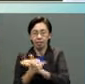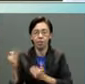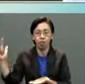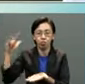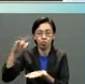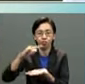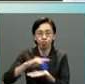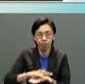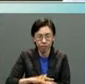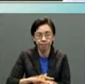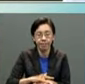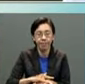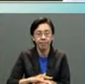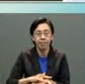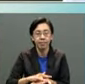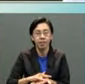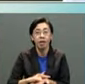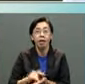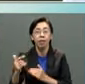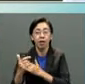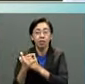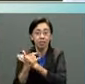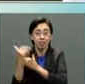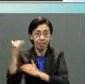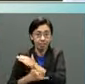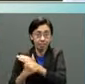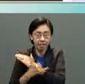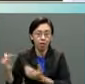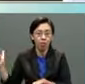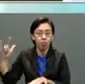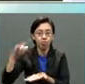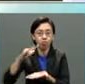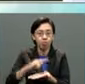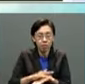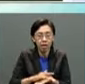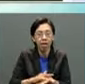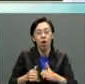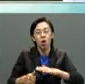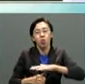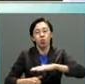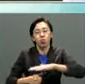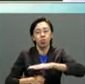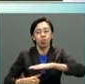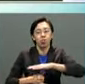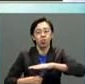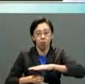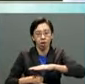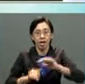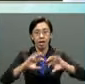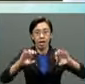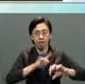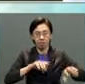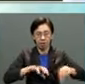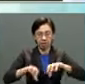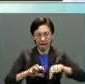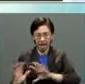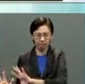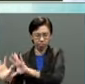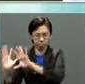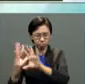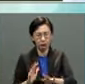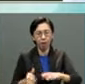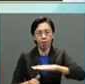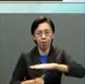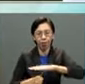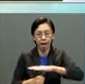และตอนนี้ก็ได้เข้าอยู่ในสถานที่กักกันที่รัฐจัดให้นะครับก็คือตัวเล